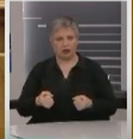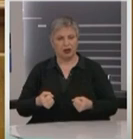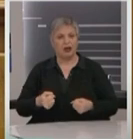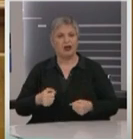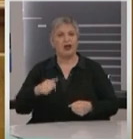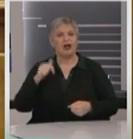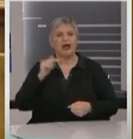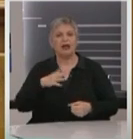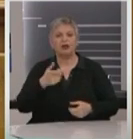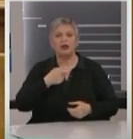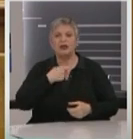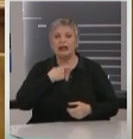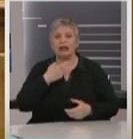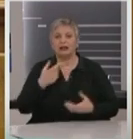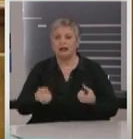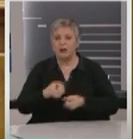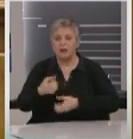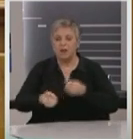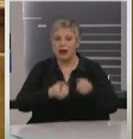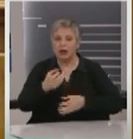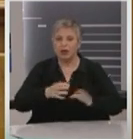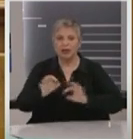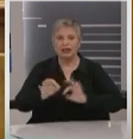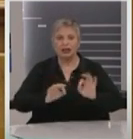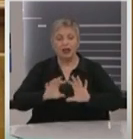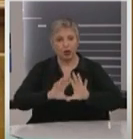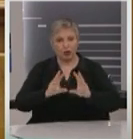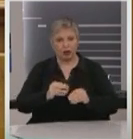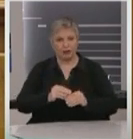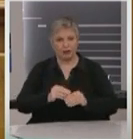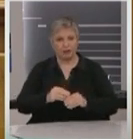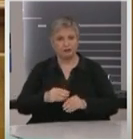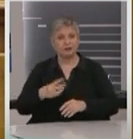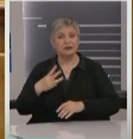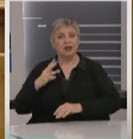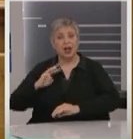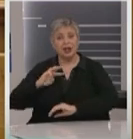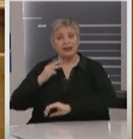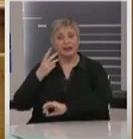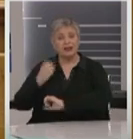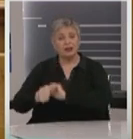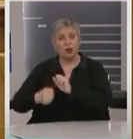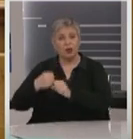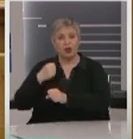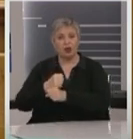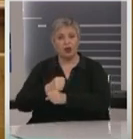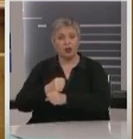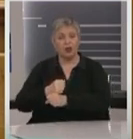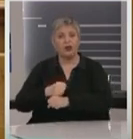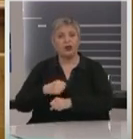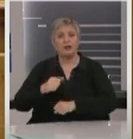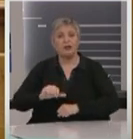τις ανάγκες της παραγωγής. Έτσι λοιπόν, για τρίτη συνεχόμενη χρονιά είμαστε στην πρώτη